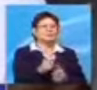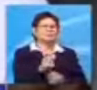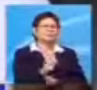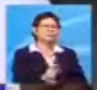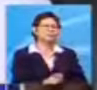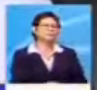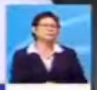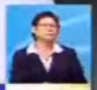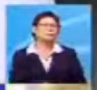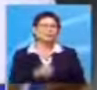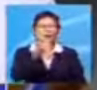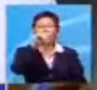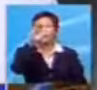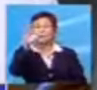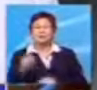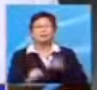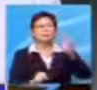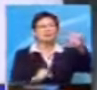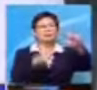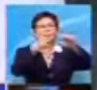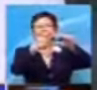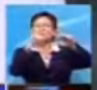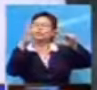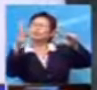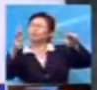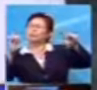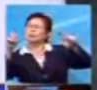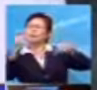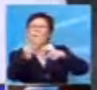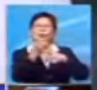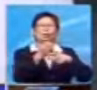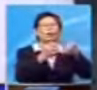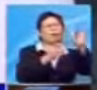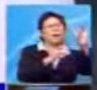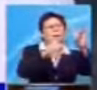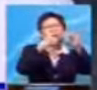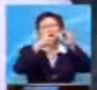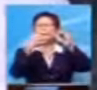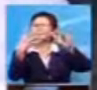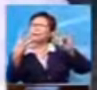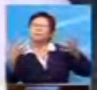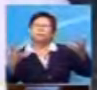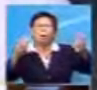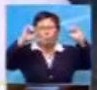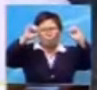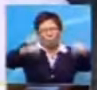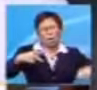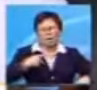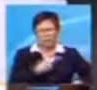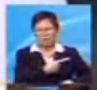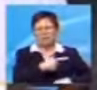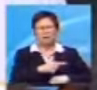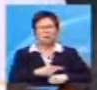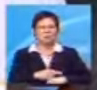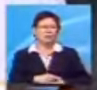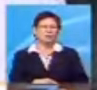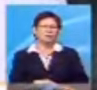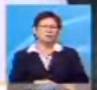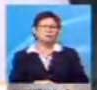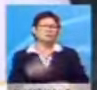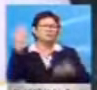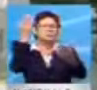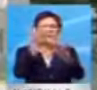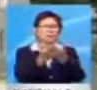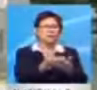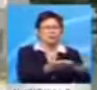yang terbentukitu 3 me dengan 1.22 me ataupun kaki EMP kaki yang membolehkan kita bila sistem ni sampai ke